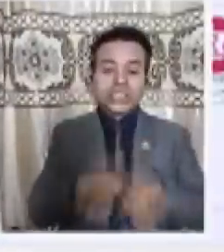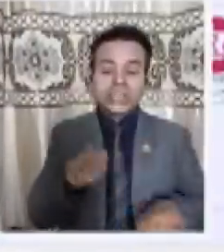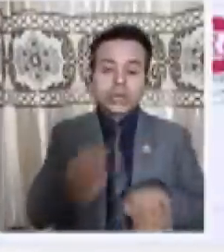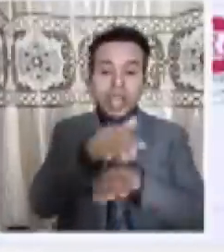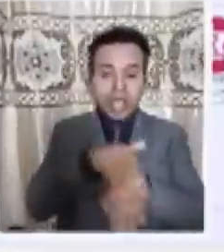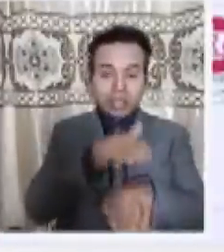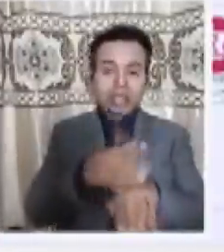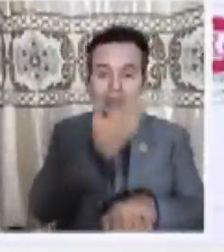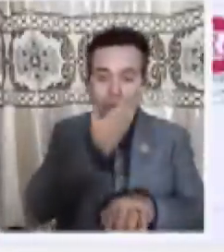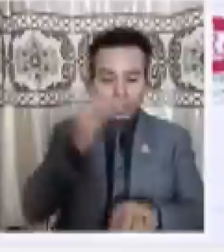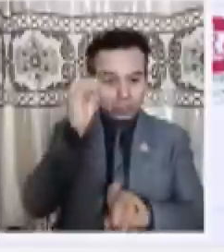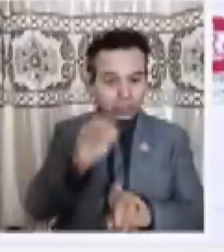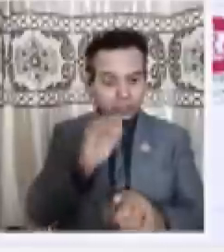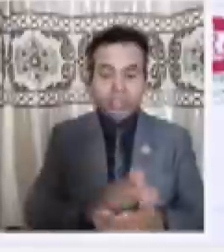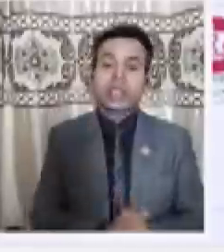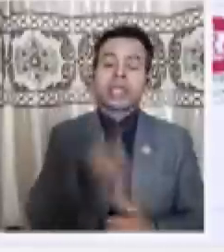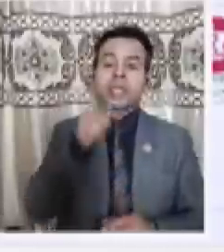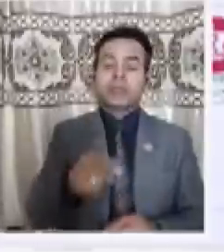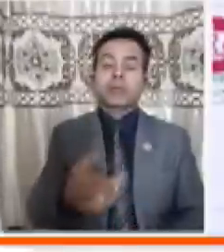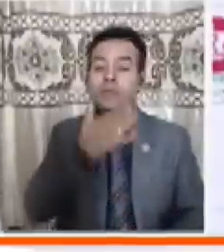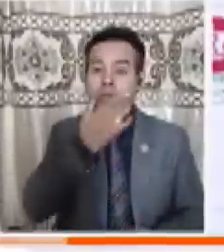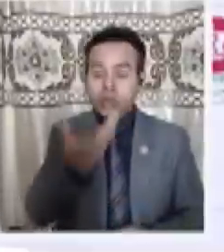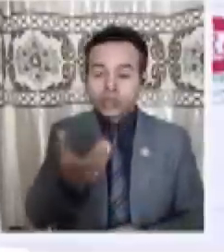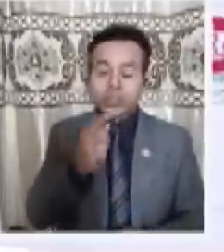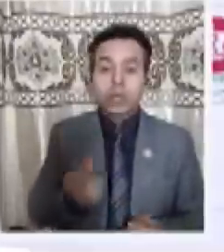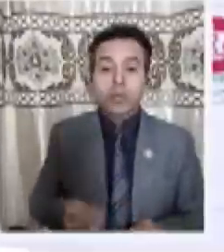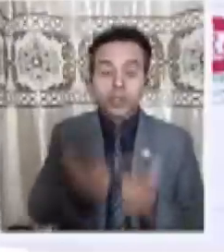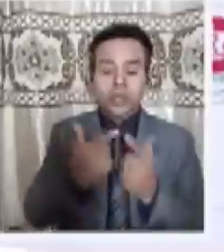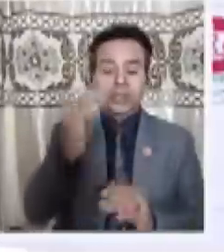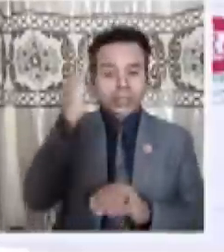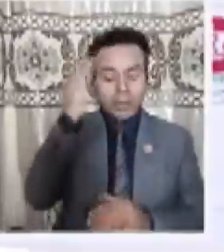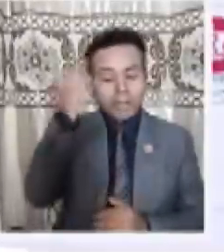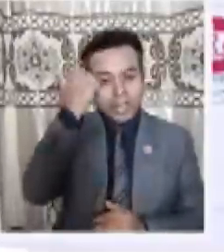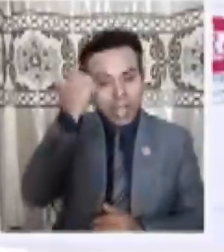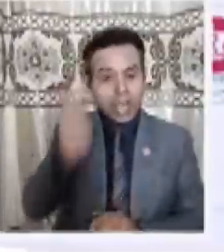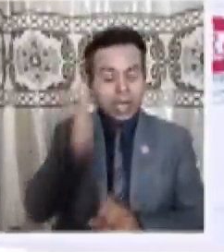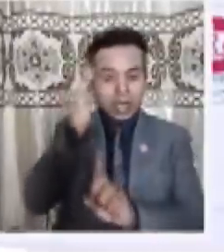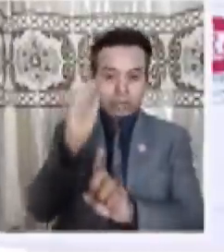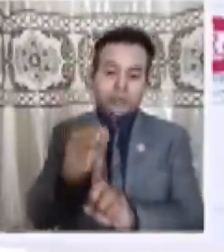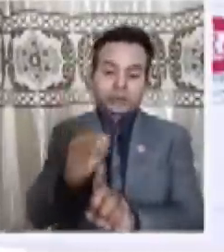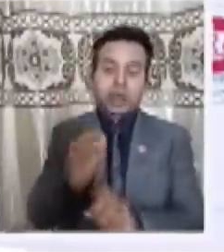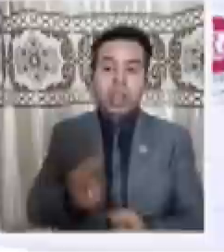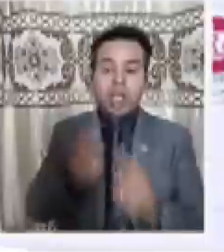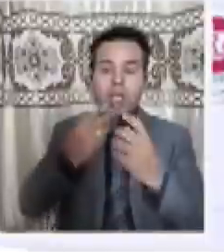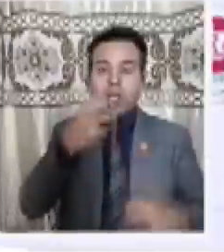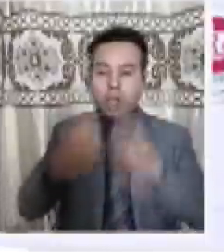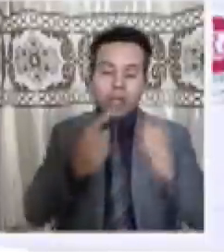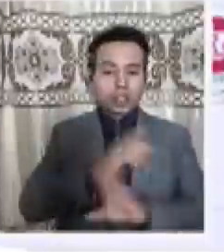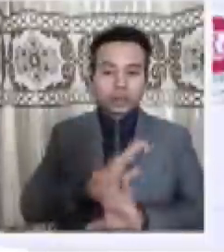প্রতি বিশেষভাবে খেয়াল রাখুন এবং সকলেরই মানসিক স্বাস্থ্য সুস্থ রাখার জন্য